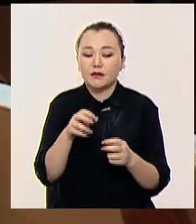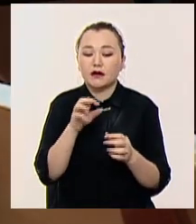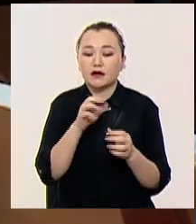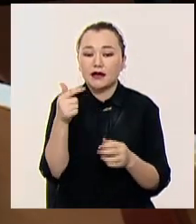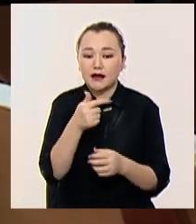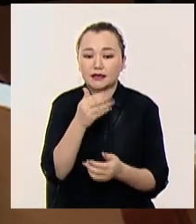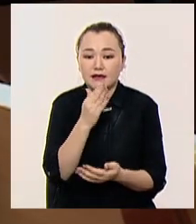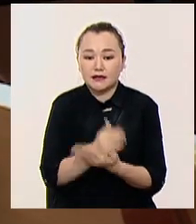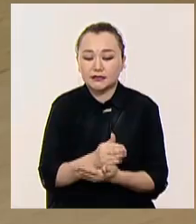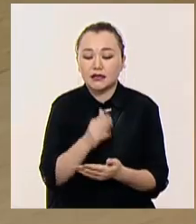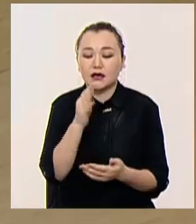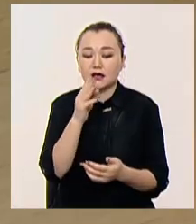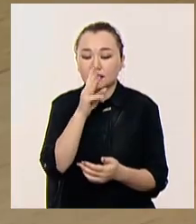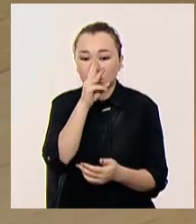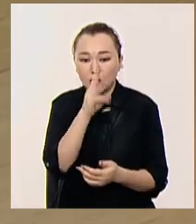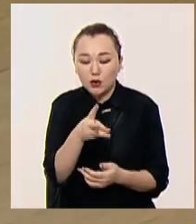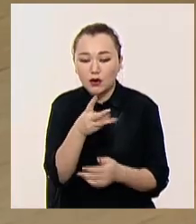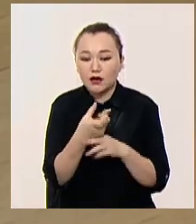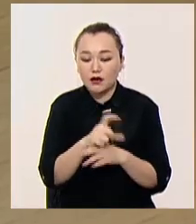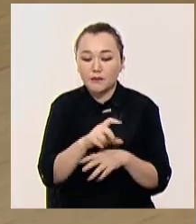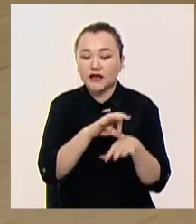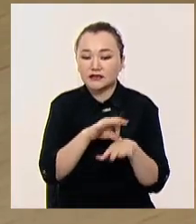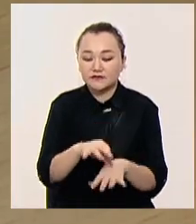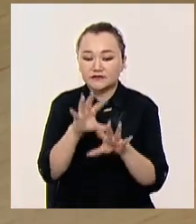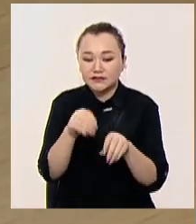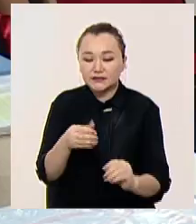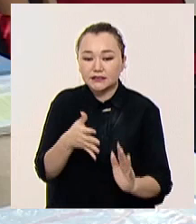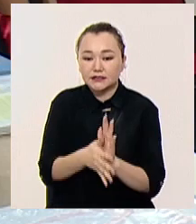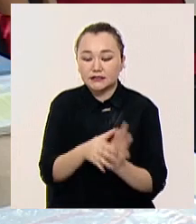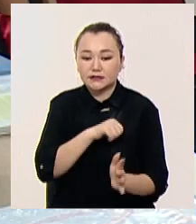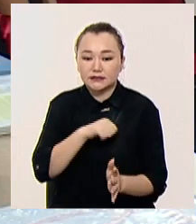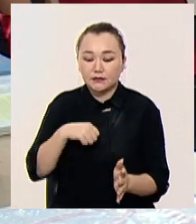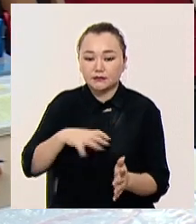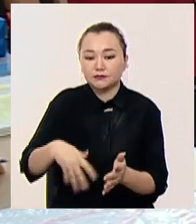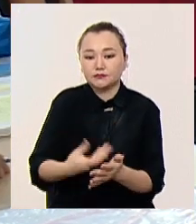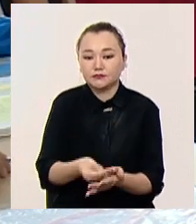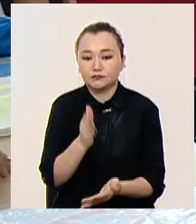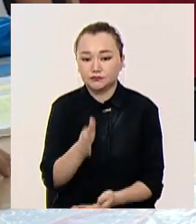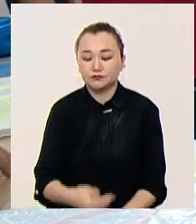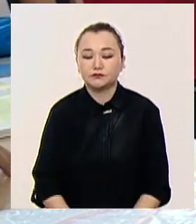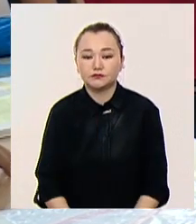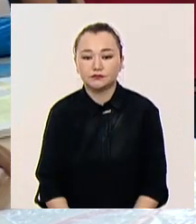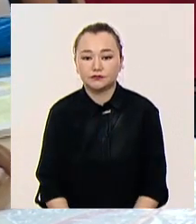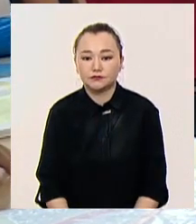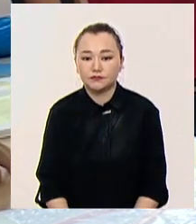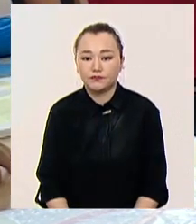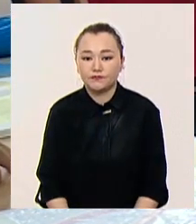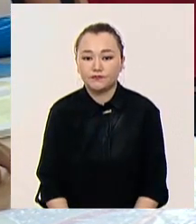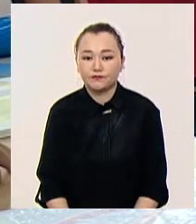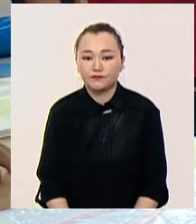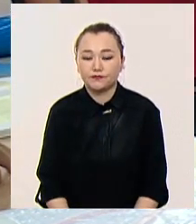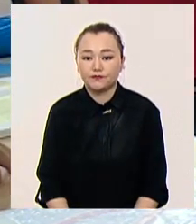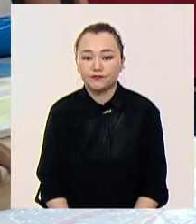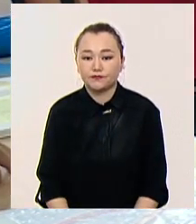гарантией, которая составит не менее 3 лет, то поставщик возьмет все затраты на себя. Евгения Мягченко, Алексей Мехедов, Информбюро,